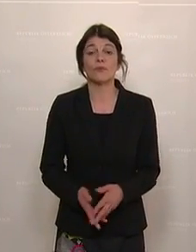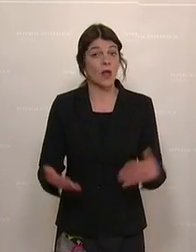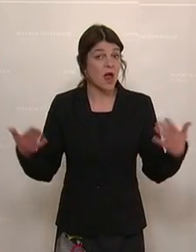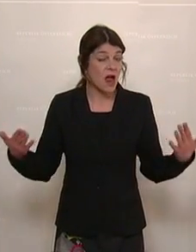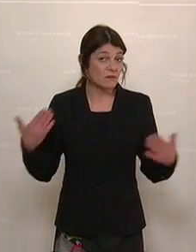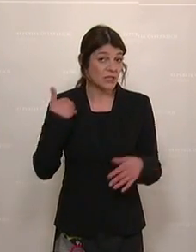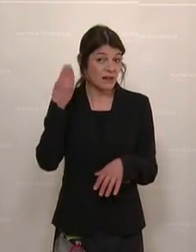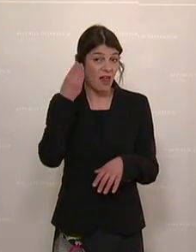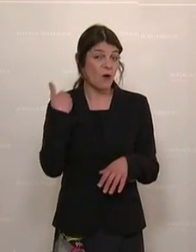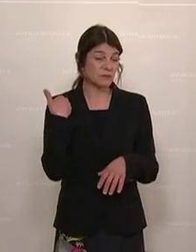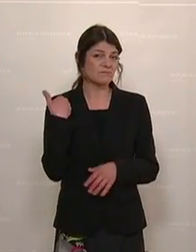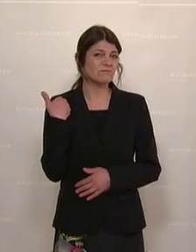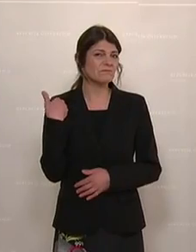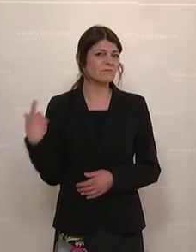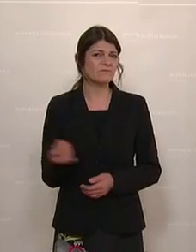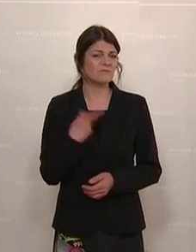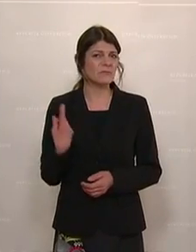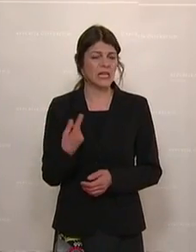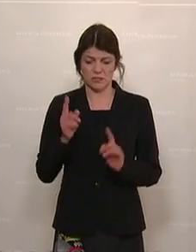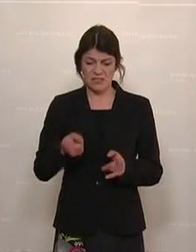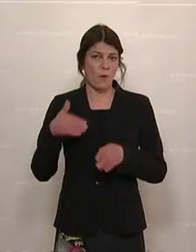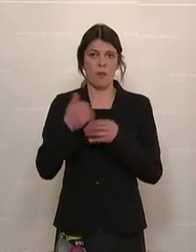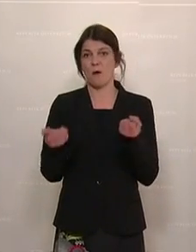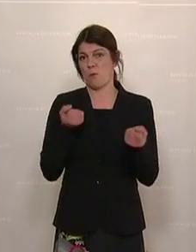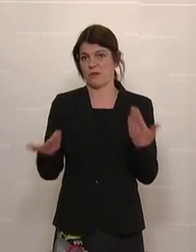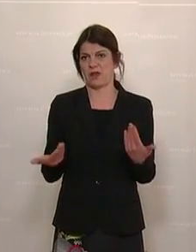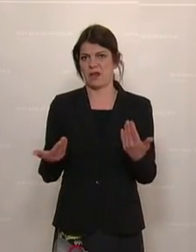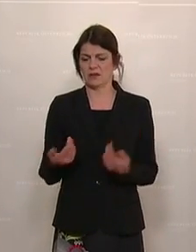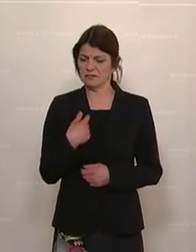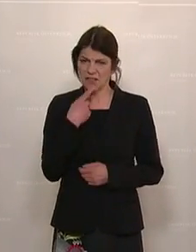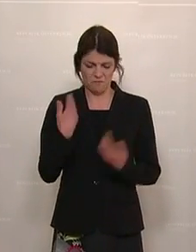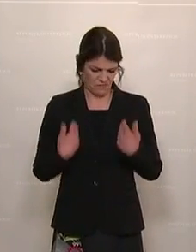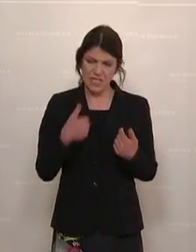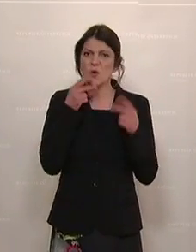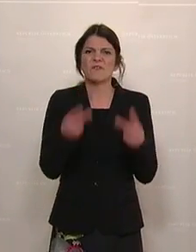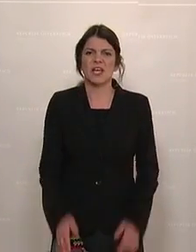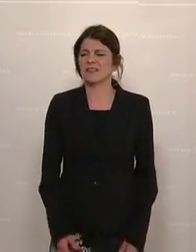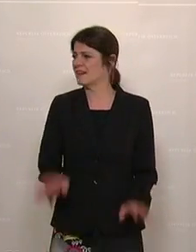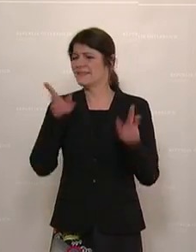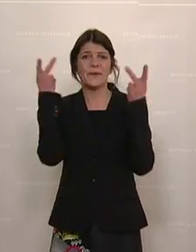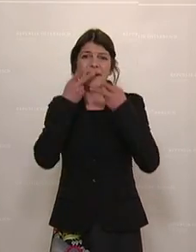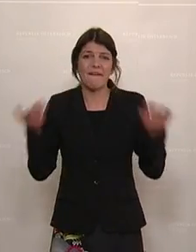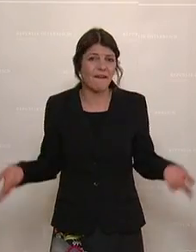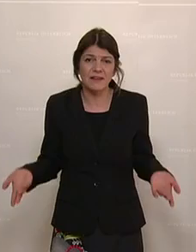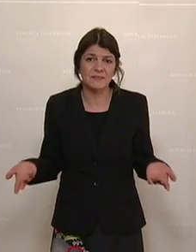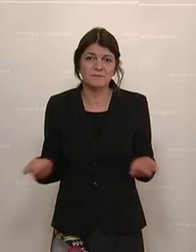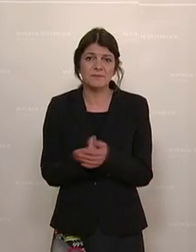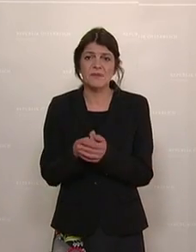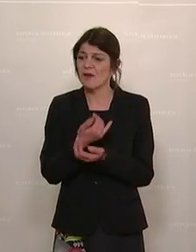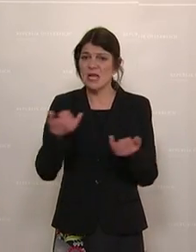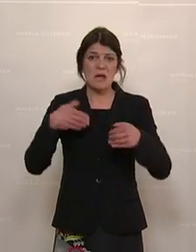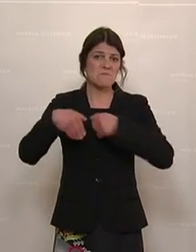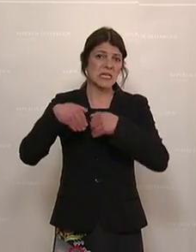Und ich glaube, wir sollten generell in der Politik uns selbst nicht so wichtig nehmen. Es ist doch vollkommen egal, wie